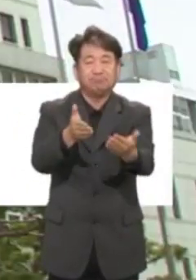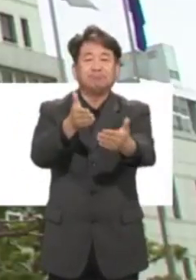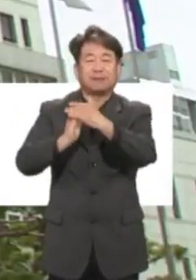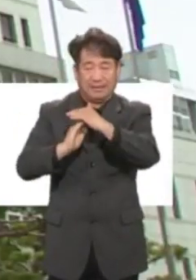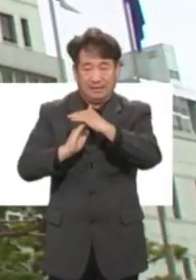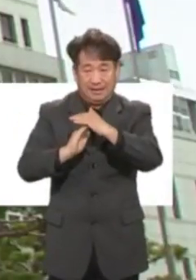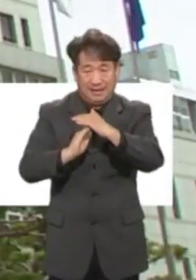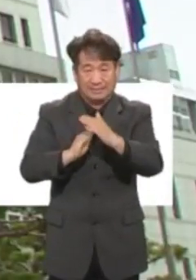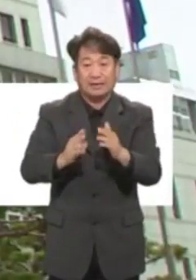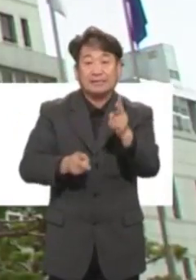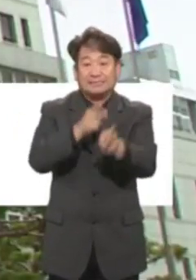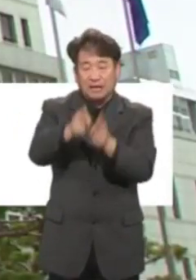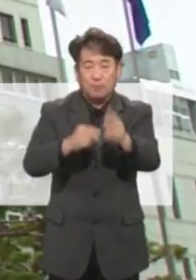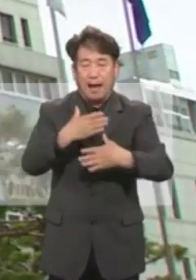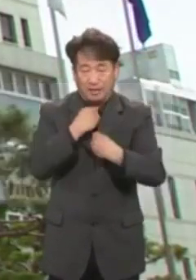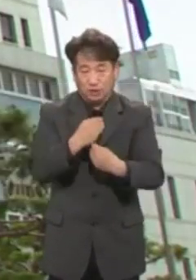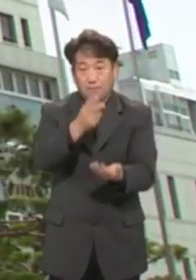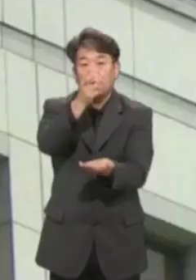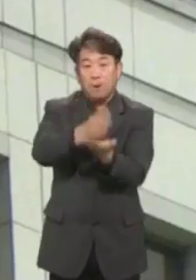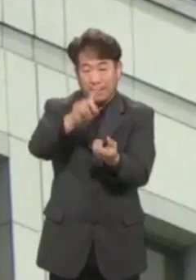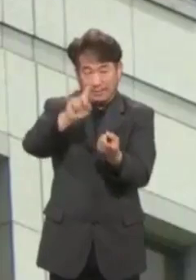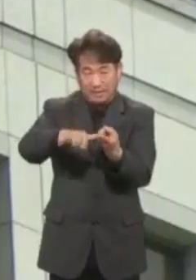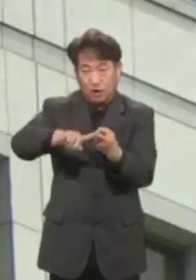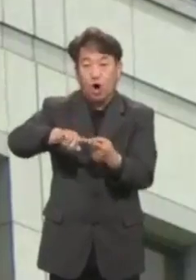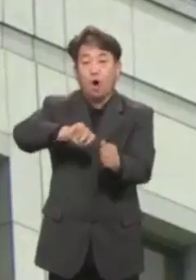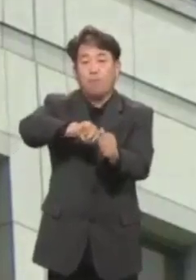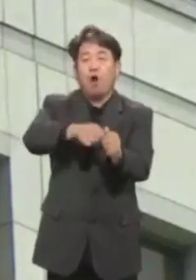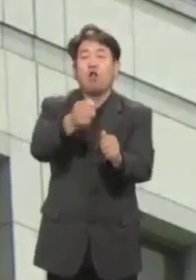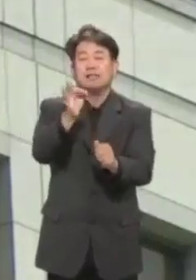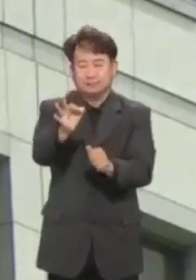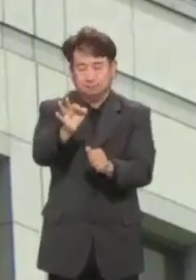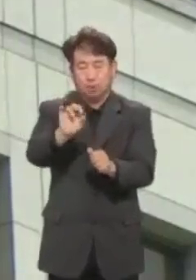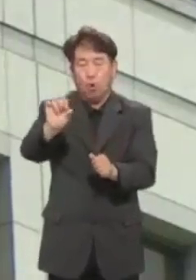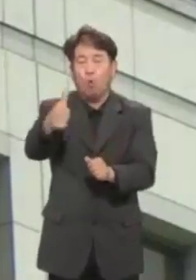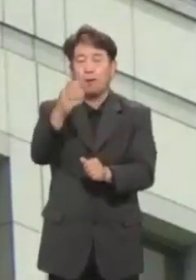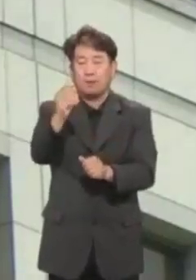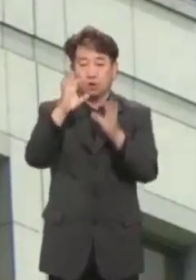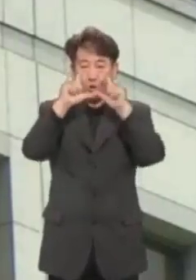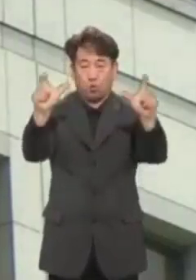산업안전보건법 위반 혐의에 대해선 벌금 500만 원을 선고했습니다.